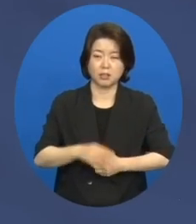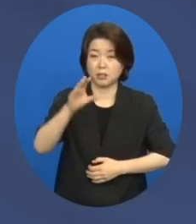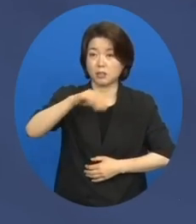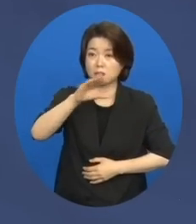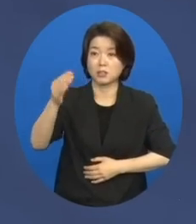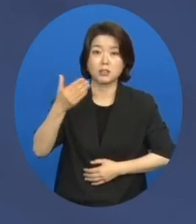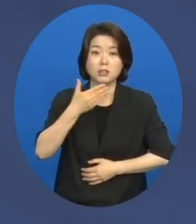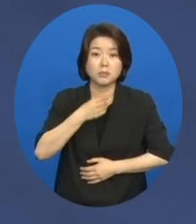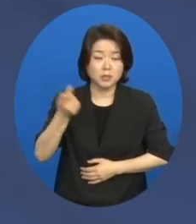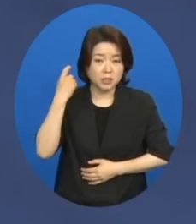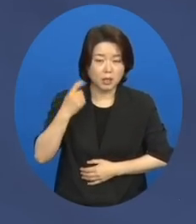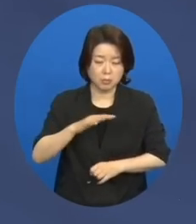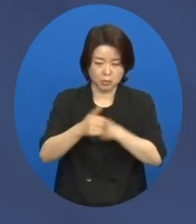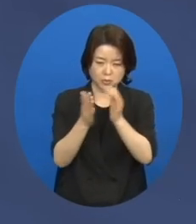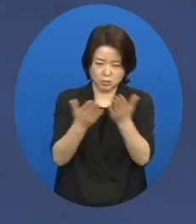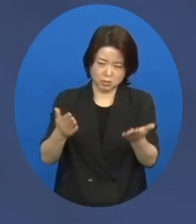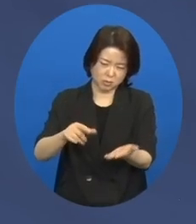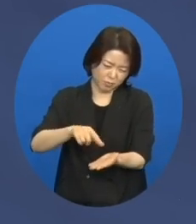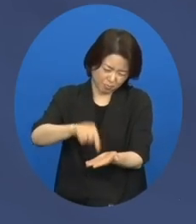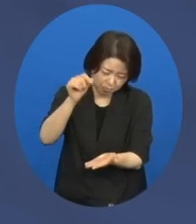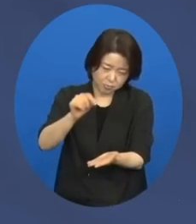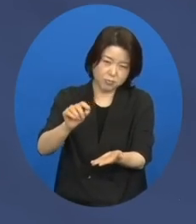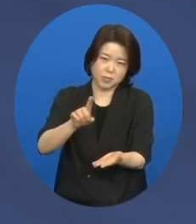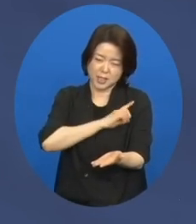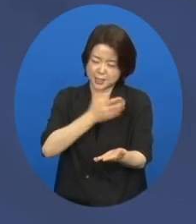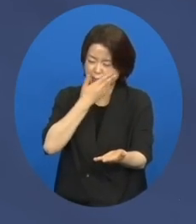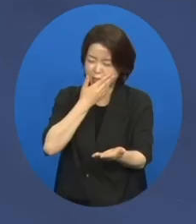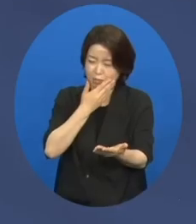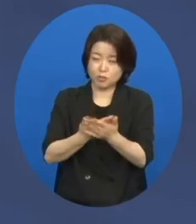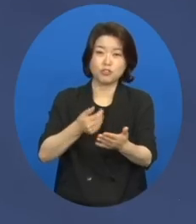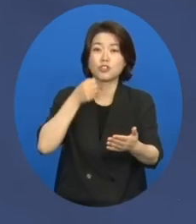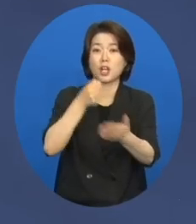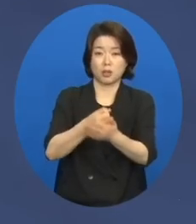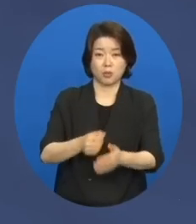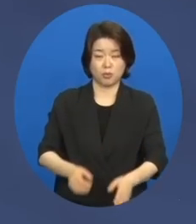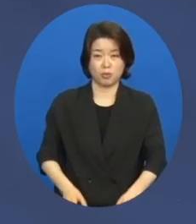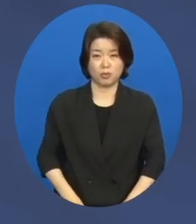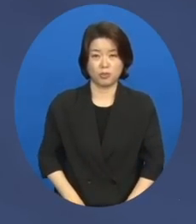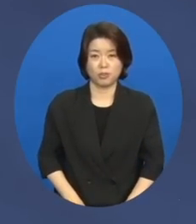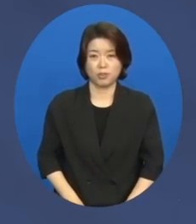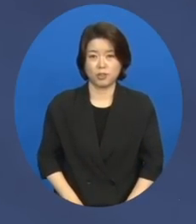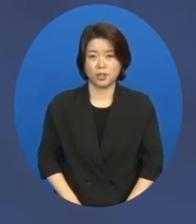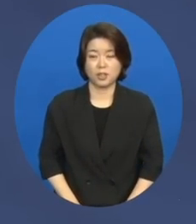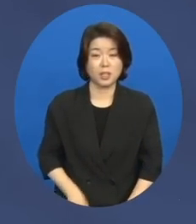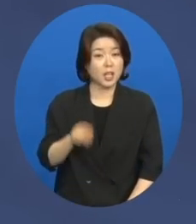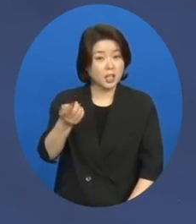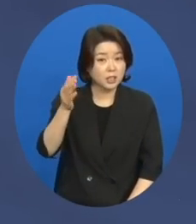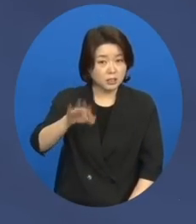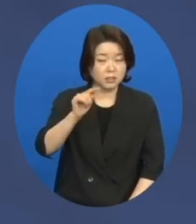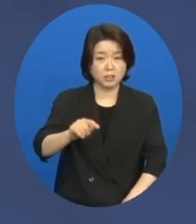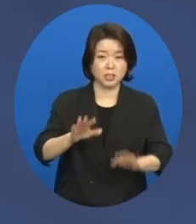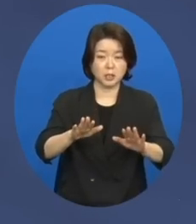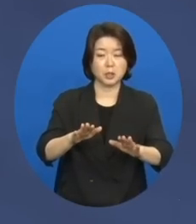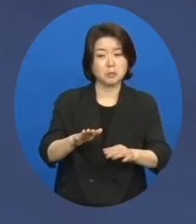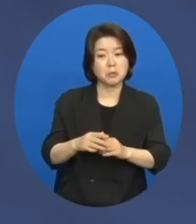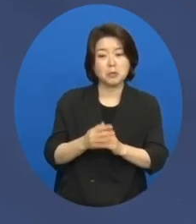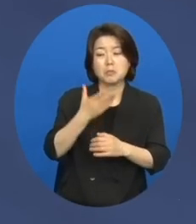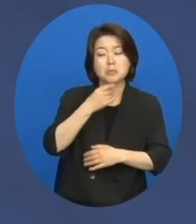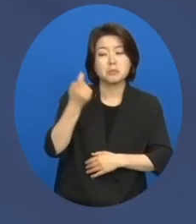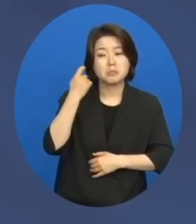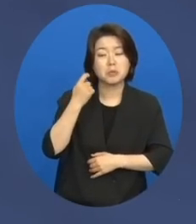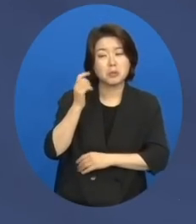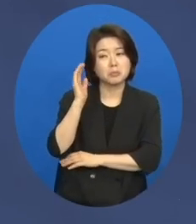십자가야말로 성경의 핵심이고 복음의 중심 결론이란 말이에요. 근데 이제 조금 복음 하니까